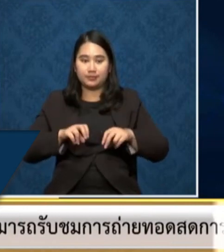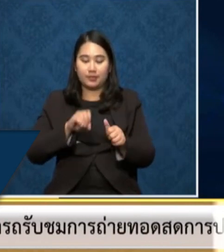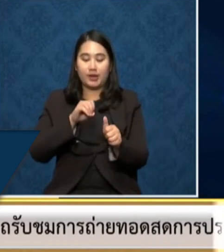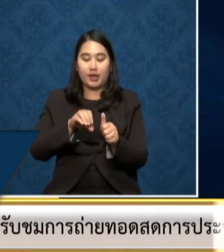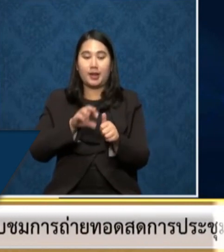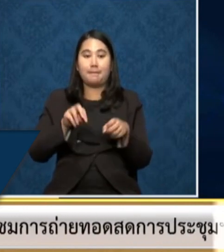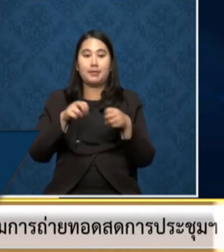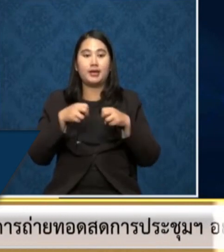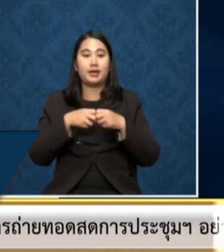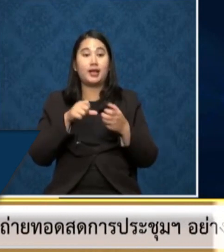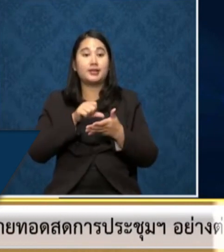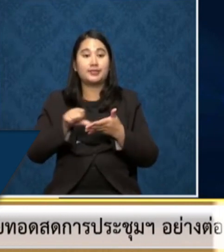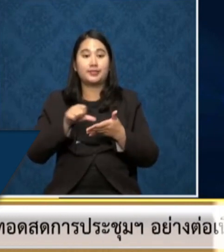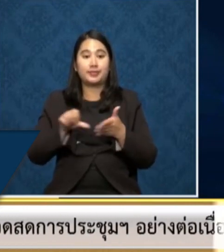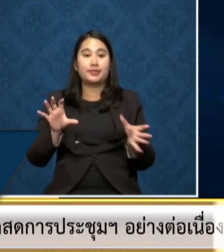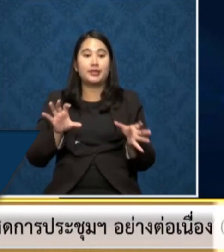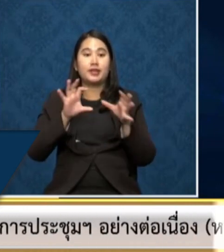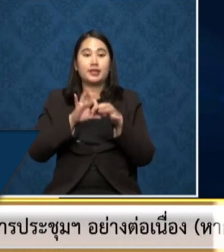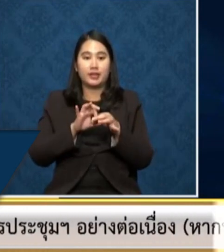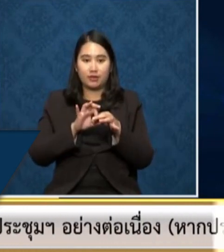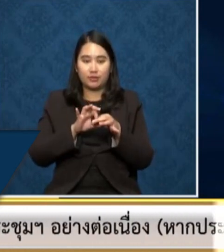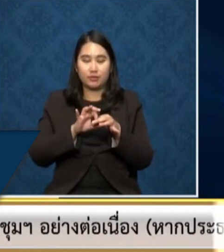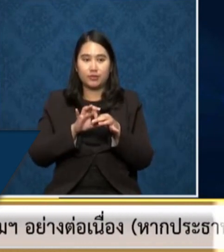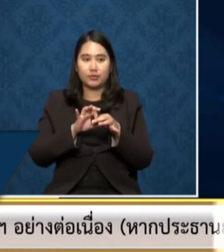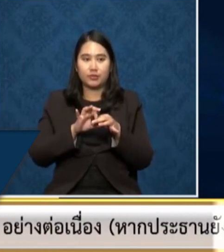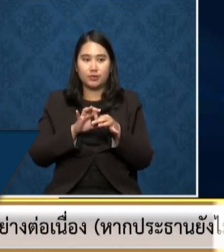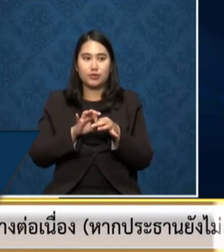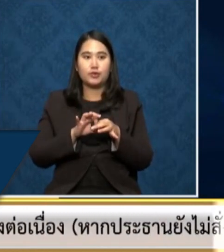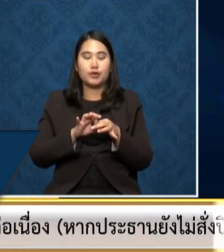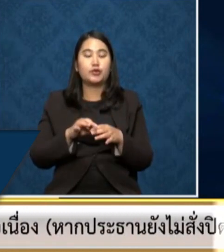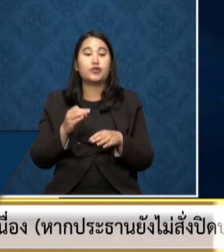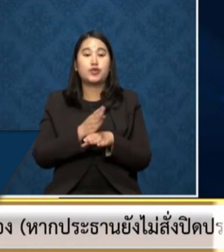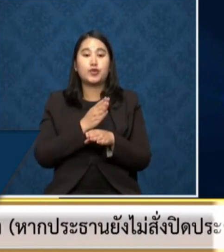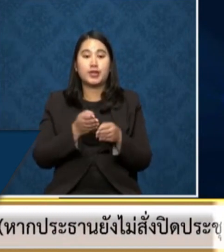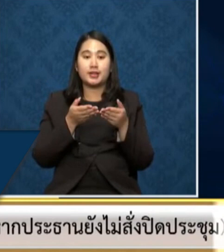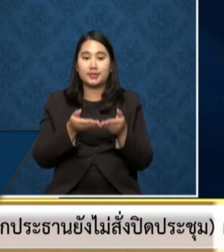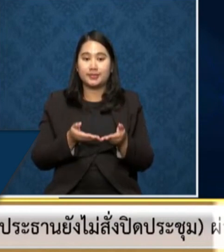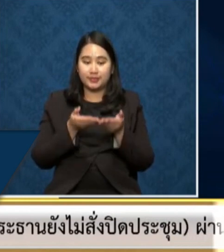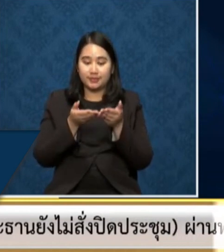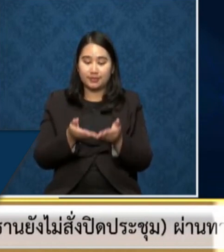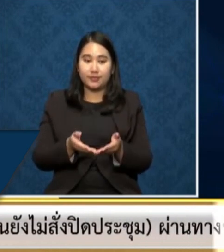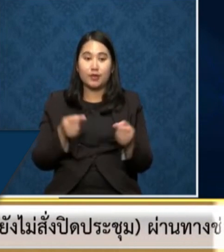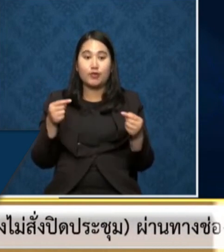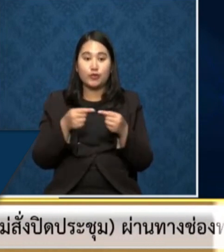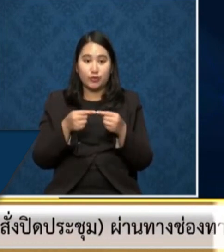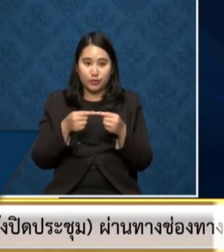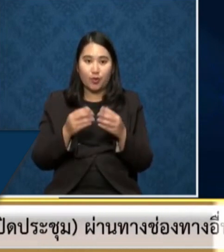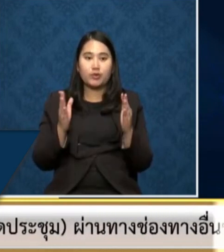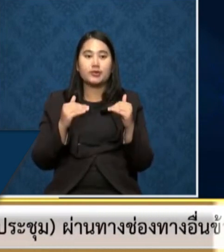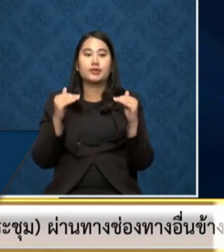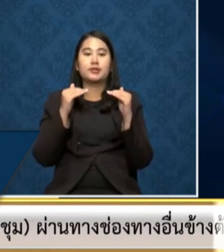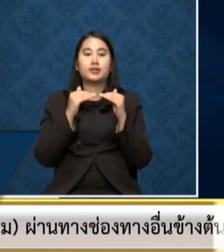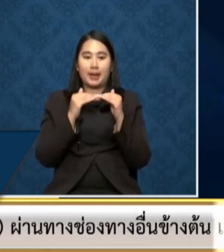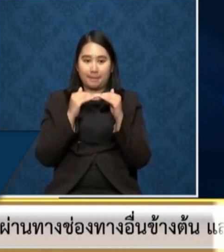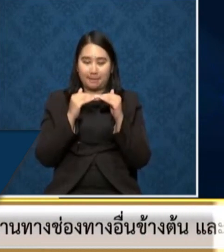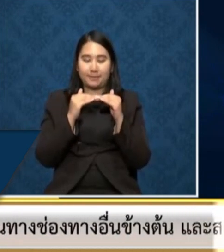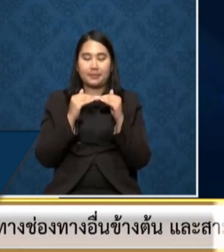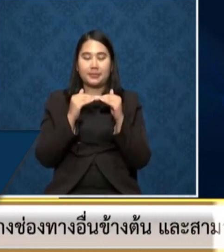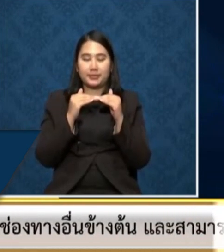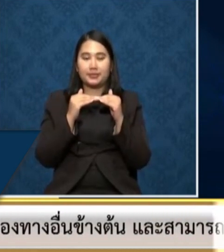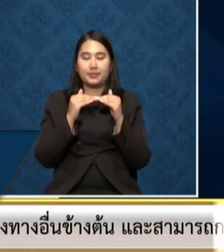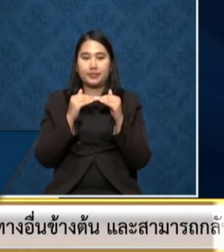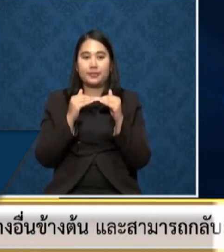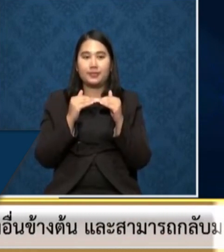การแก้ไขกฎหมายที่เกี่ยวข้องกับกิจการประมงทั้งระบบให้เกิดความเหมาะสมและเป็นธรรมกับผู้ประกอบการ